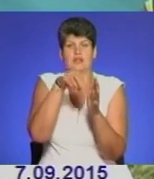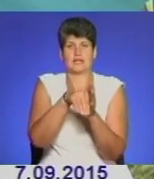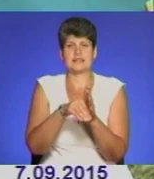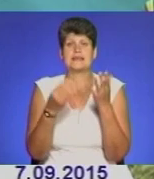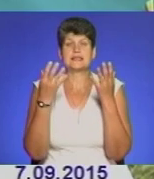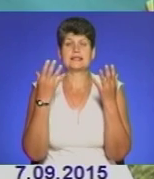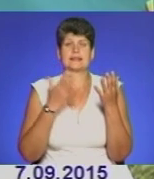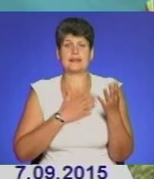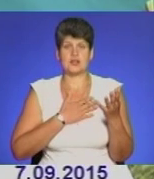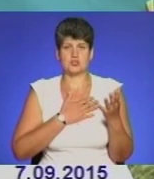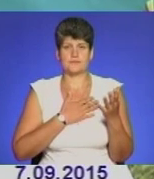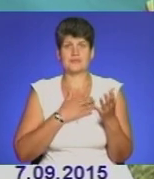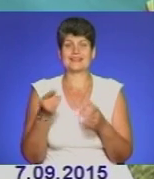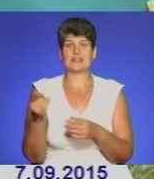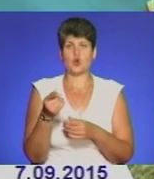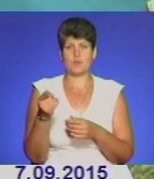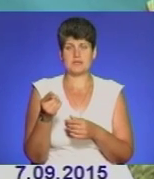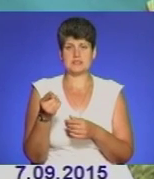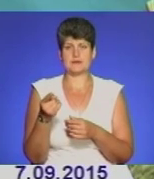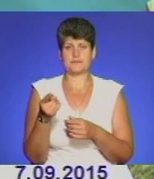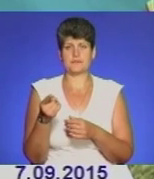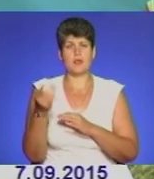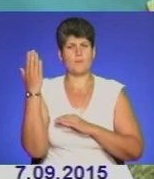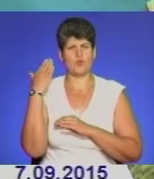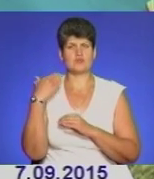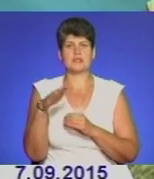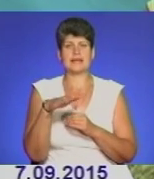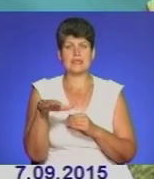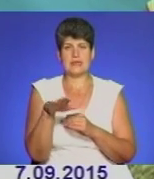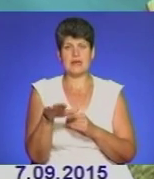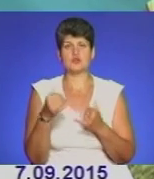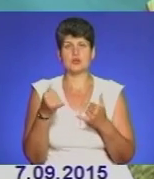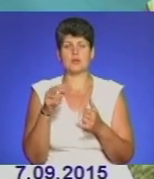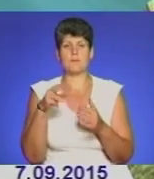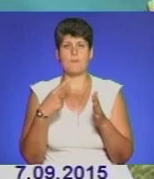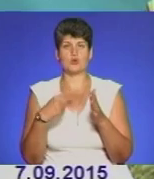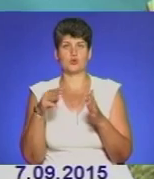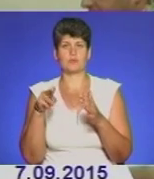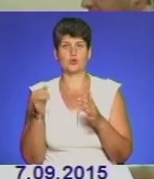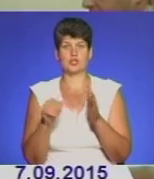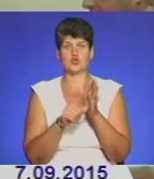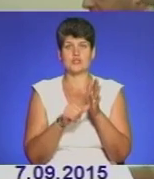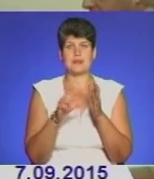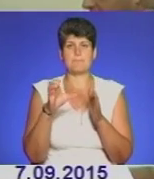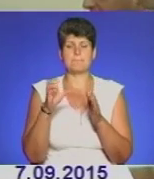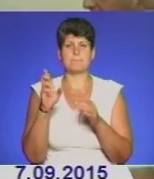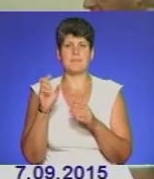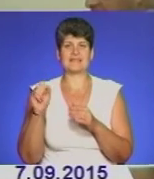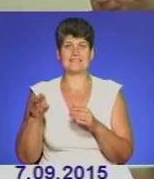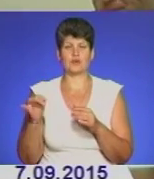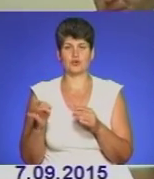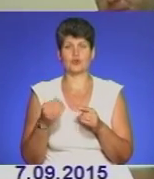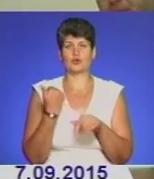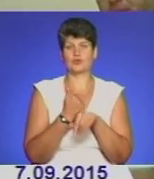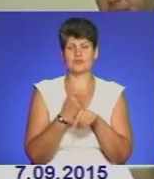наш тернопільський, бувший територіально, на сьогодні мотопіхотний 6-й батальйон. Основні акценти зустрічі –